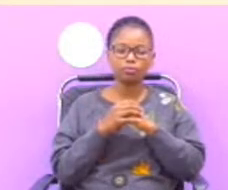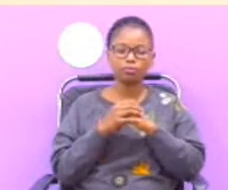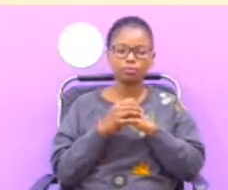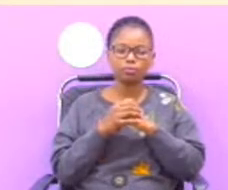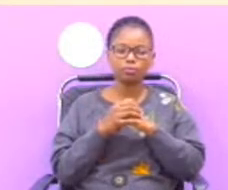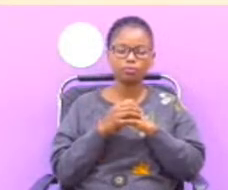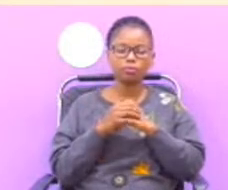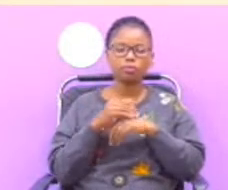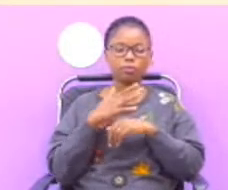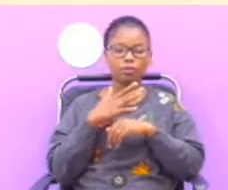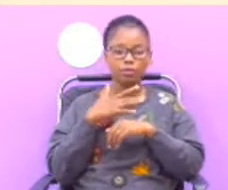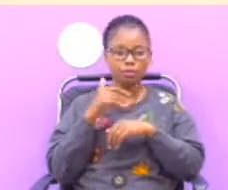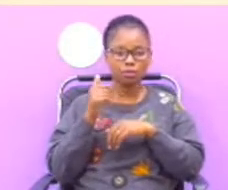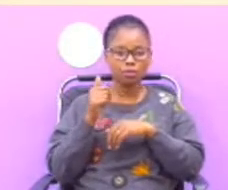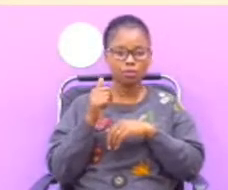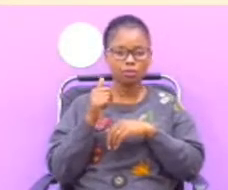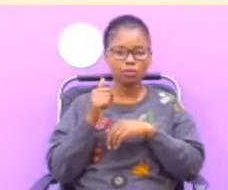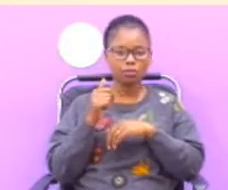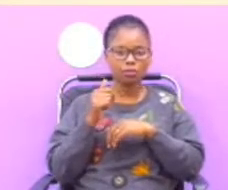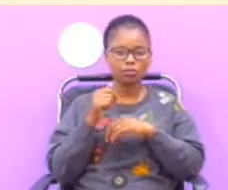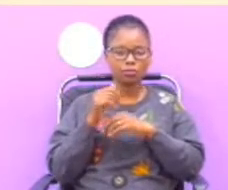Na damadia ya koruma.